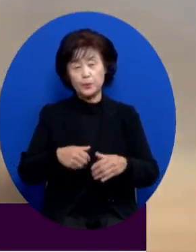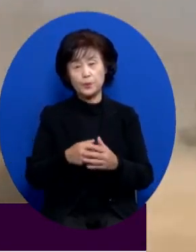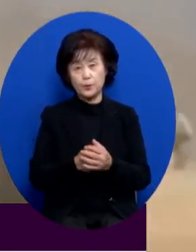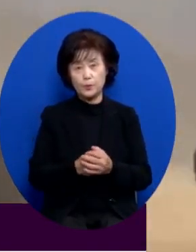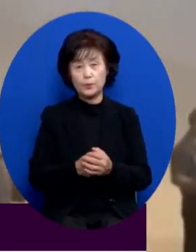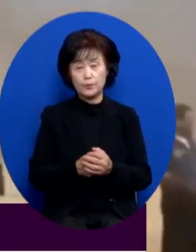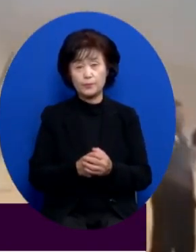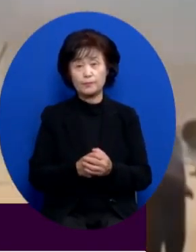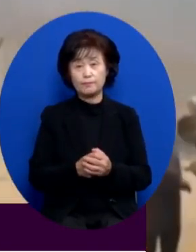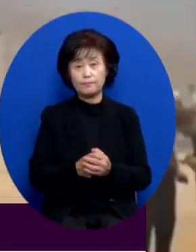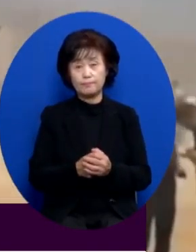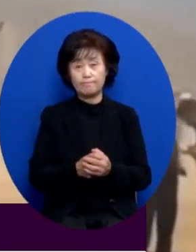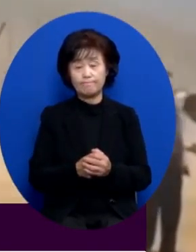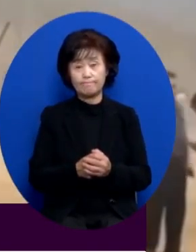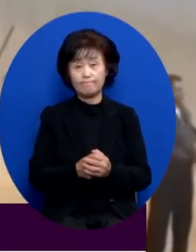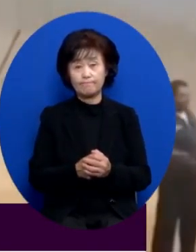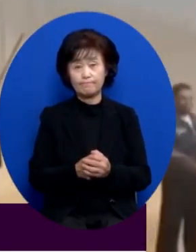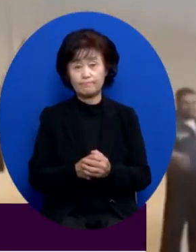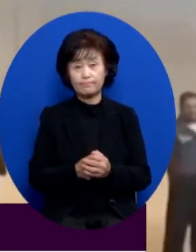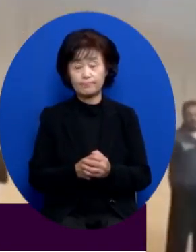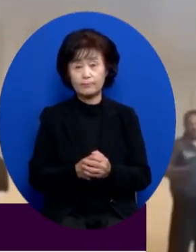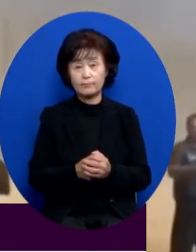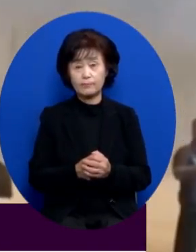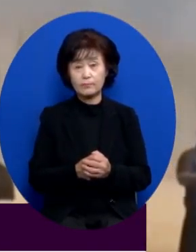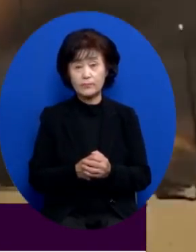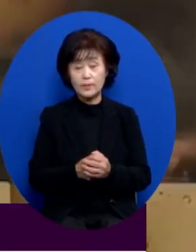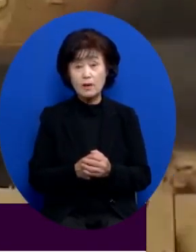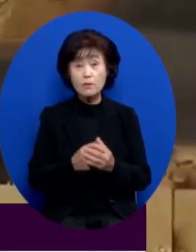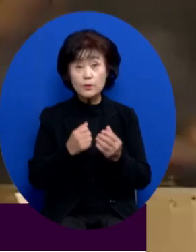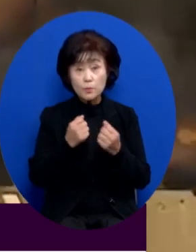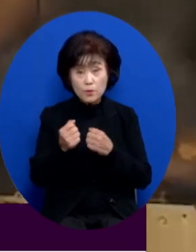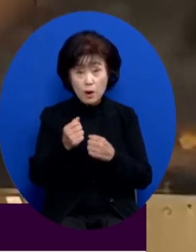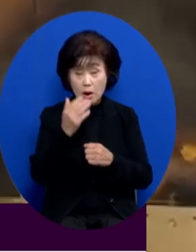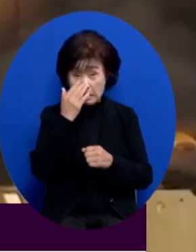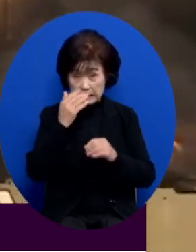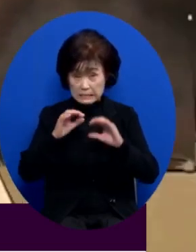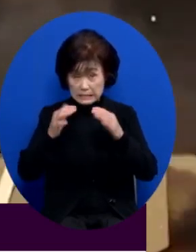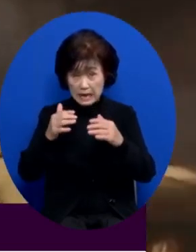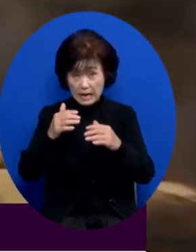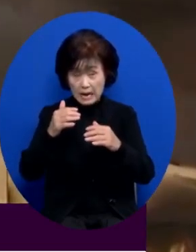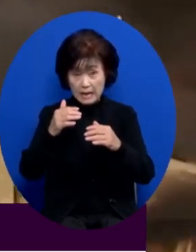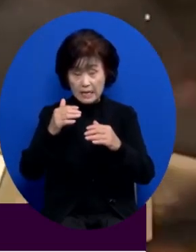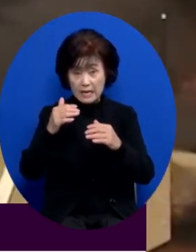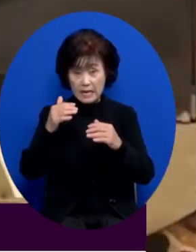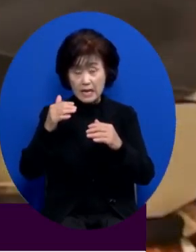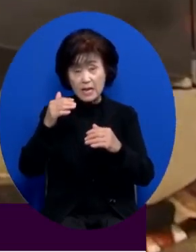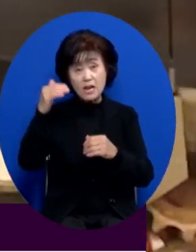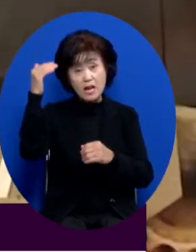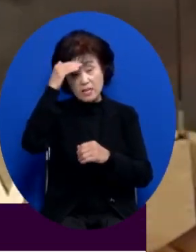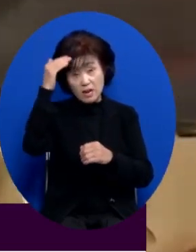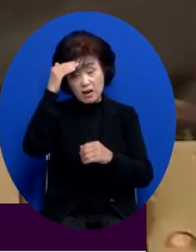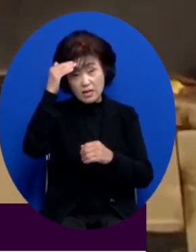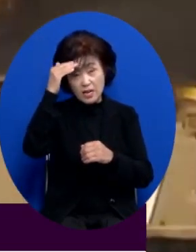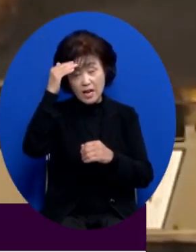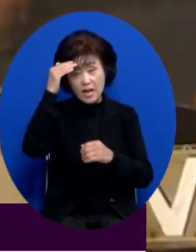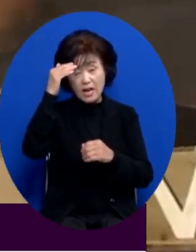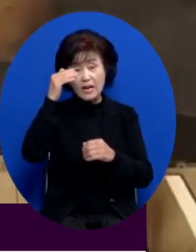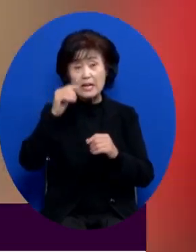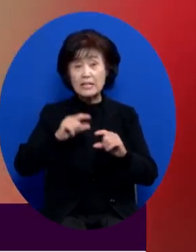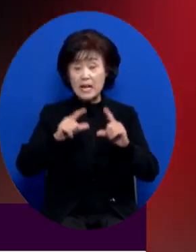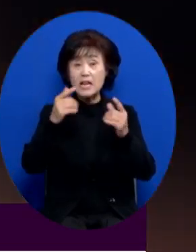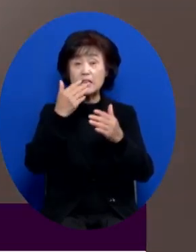그냥 조심하는 정도라고 보시면 되고요. 그럼에도 불구하고 이스라엘 여행 일정이 남은 사람들은 이스라엘로 들어가지 않고